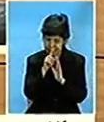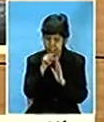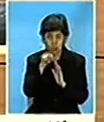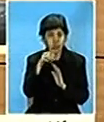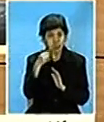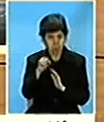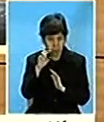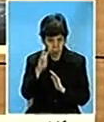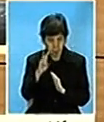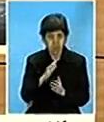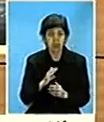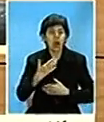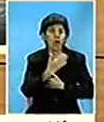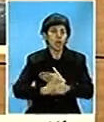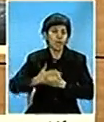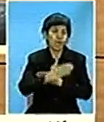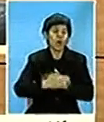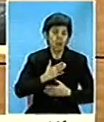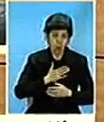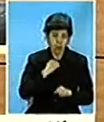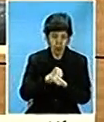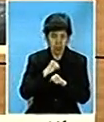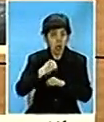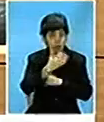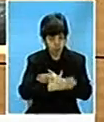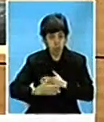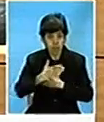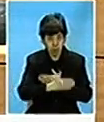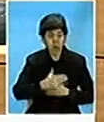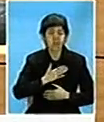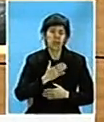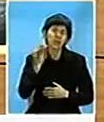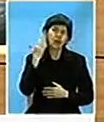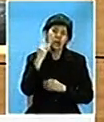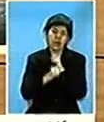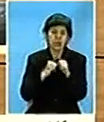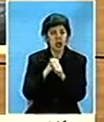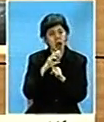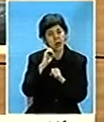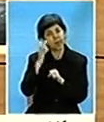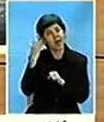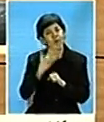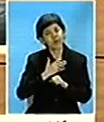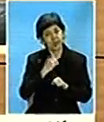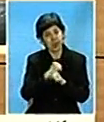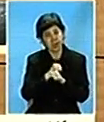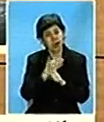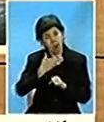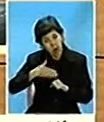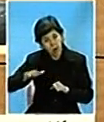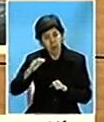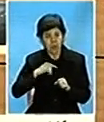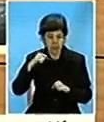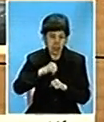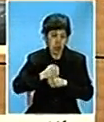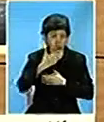วินาทีรถไฟครับผมเป็นคนรถไฟเก่าเคยทำงานในการรถไฟมาเมื่อประมาณ50ปีที่แล้วมาผมออกไป50ปีผมกลับมาร